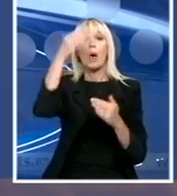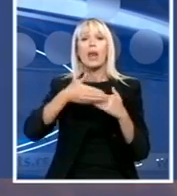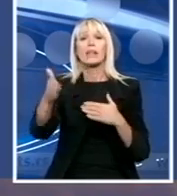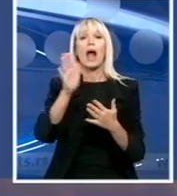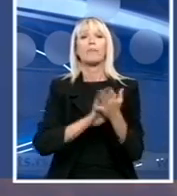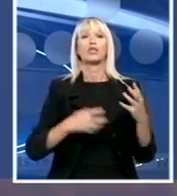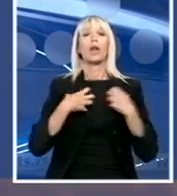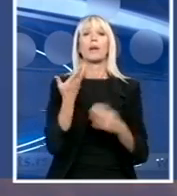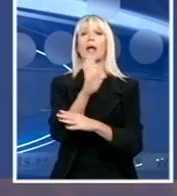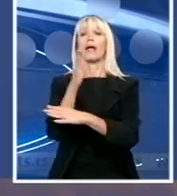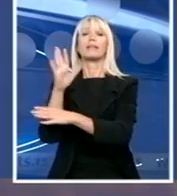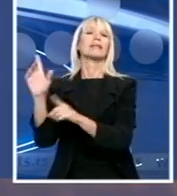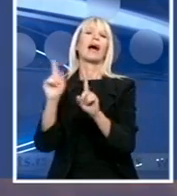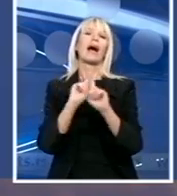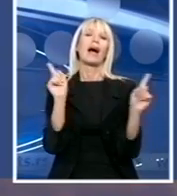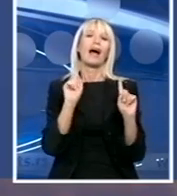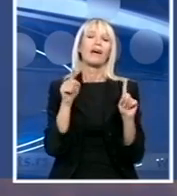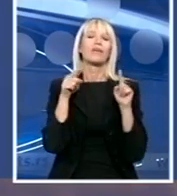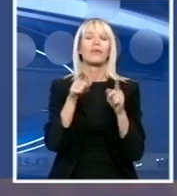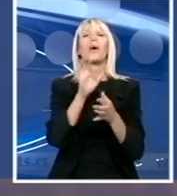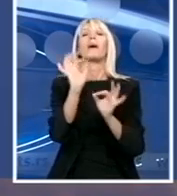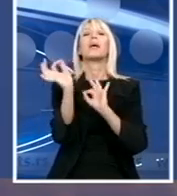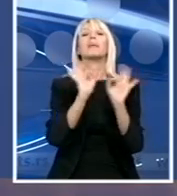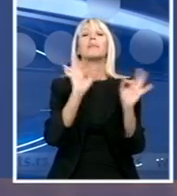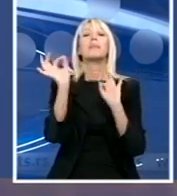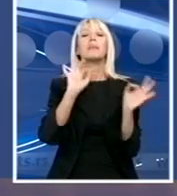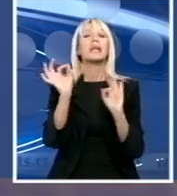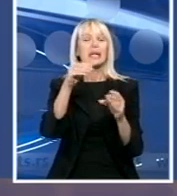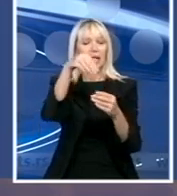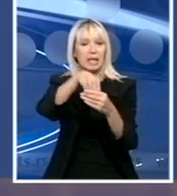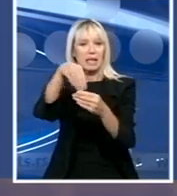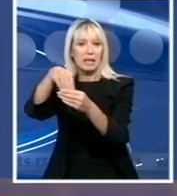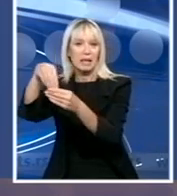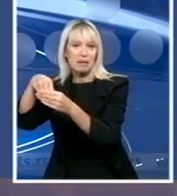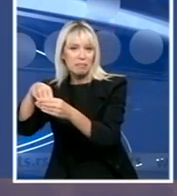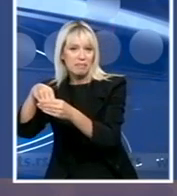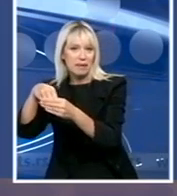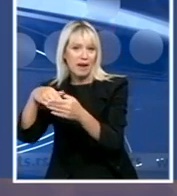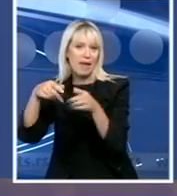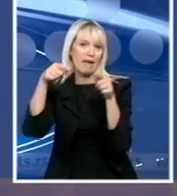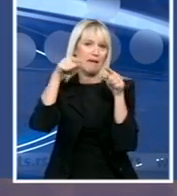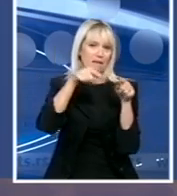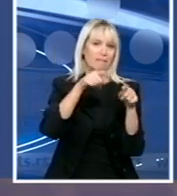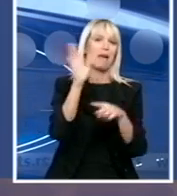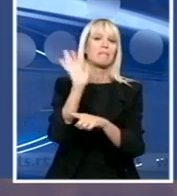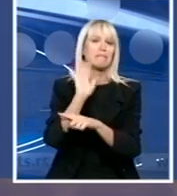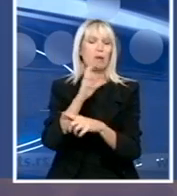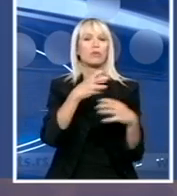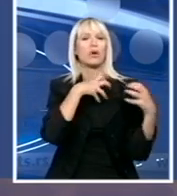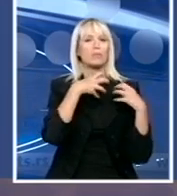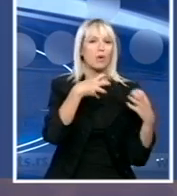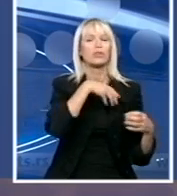odmah da budu predstave i znači filmovi od početka sledeće nedelje.